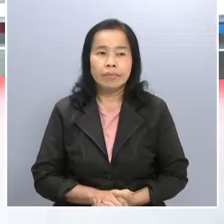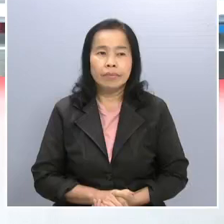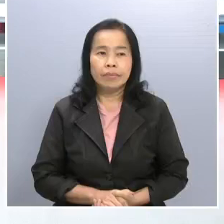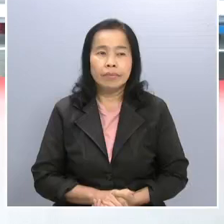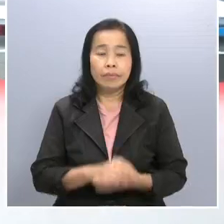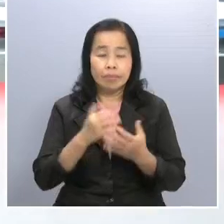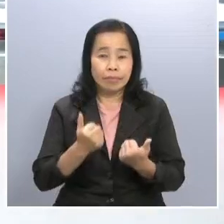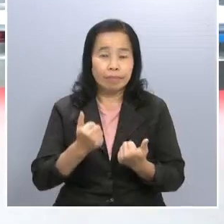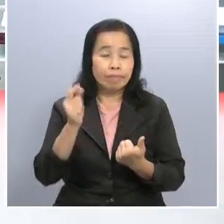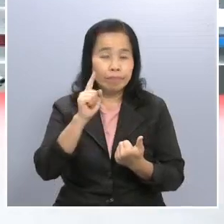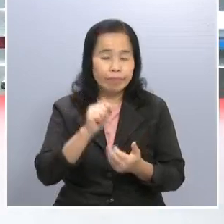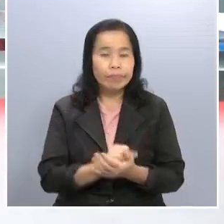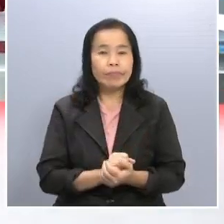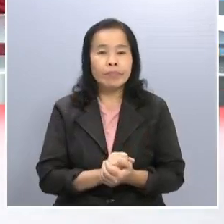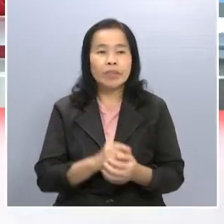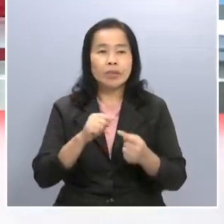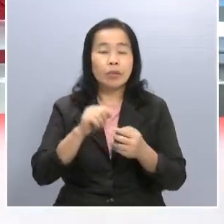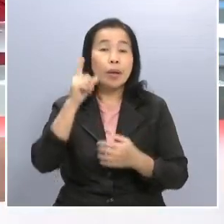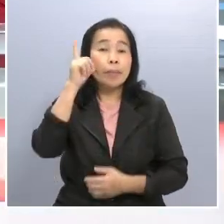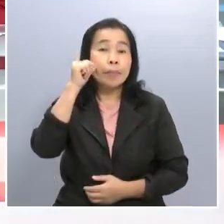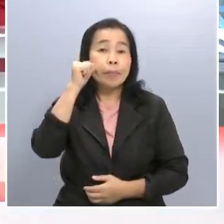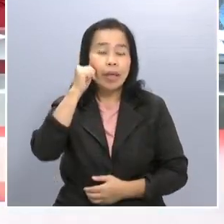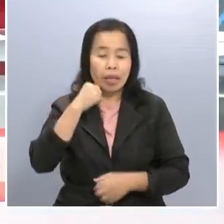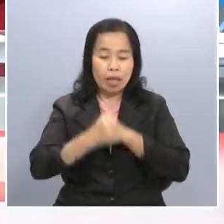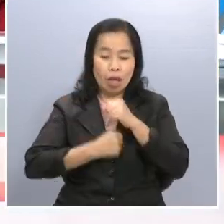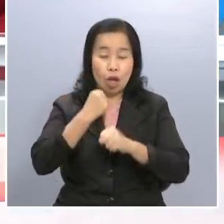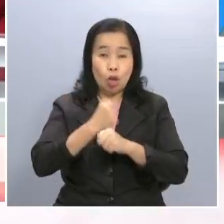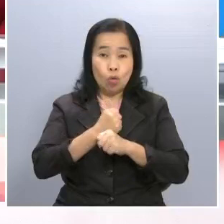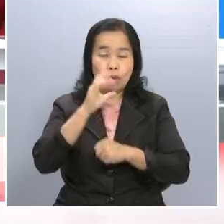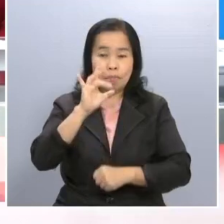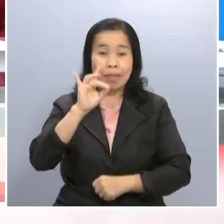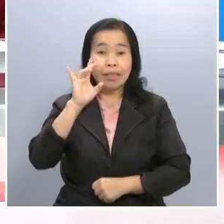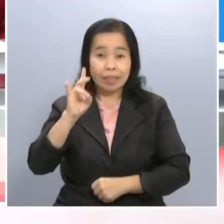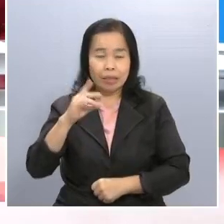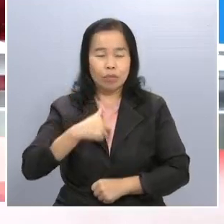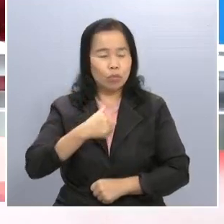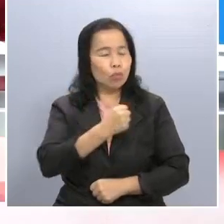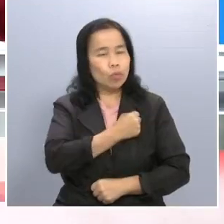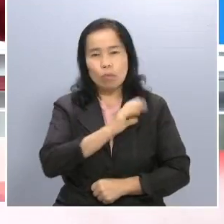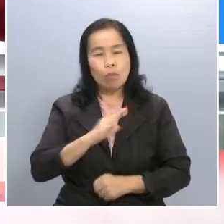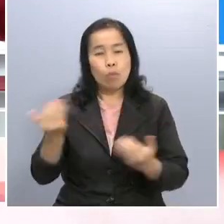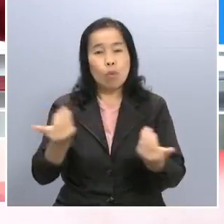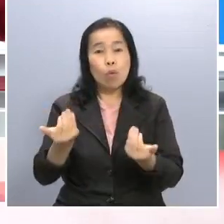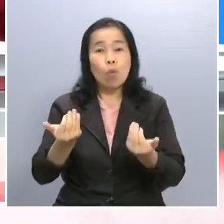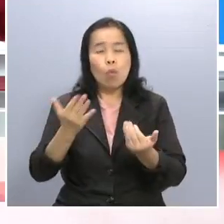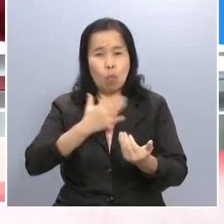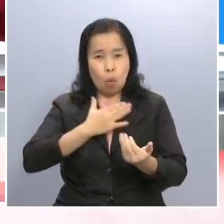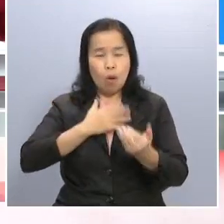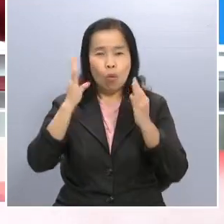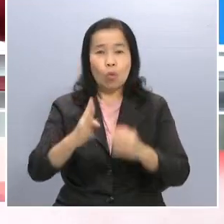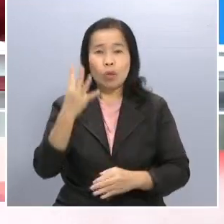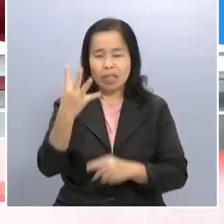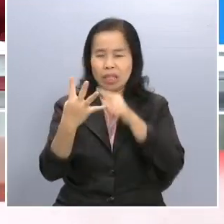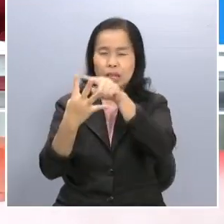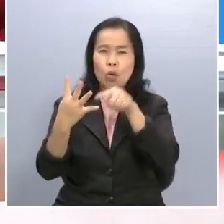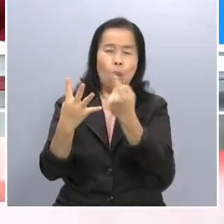มีเหตุการณ์ที่เกิดขึ้นกับคุณแม่วัย87ปีนะคะทนไม่ได้กับลูกของตัวเอง4คนค่ะด่าทอทำร้ายร่างกาย